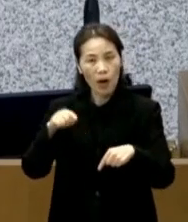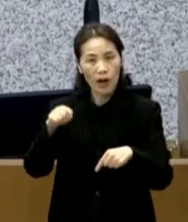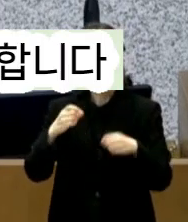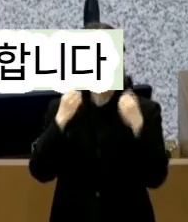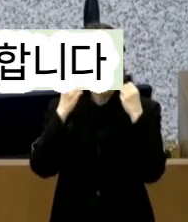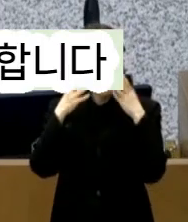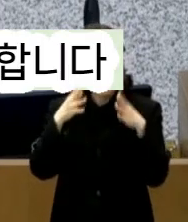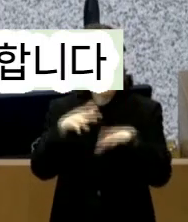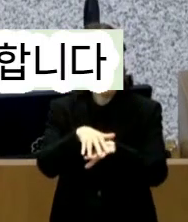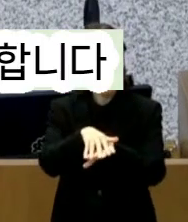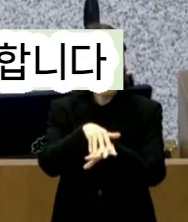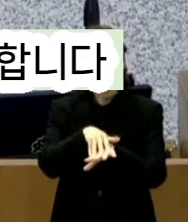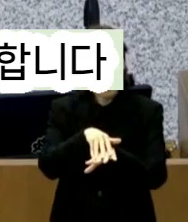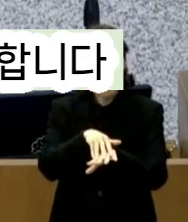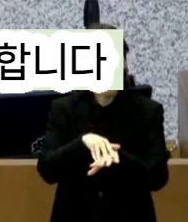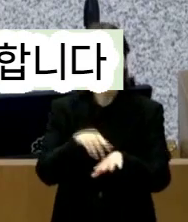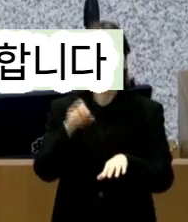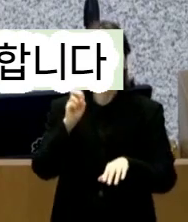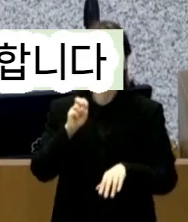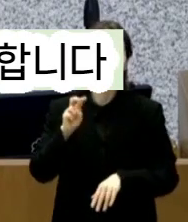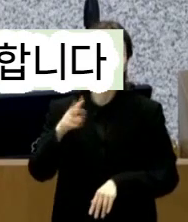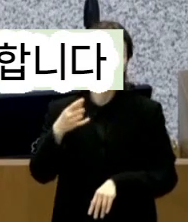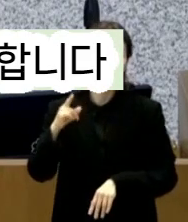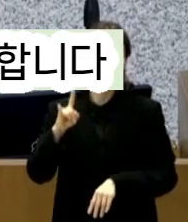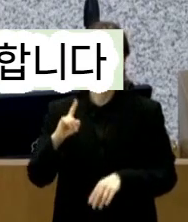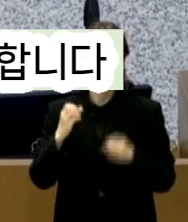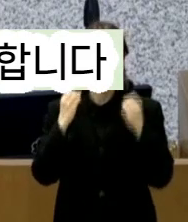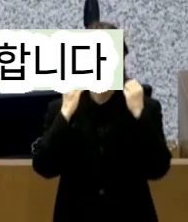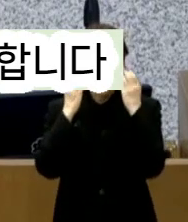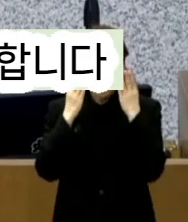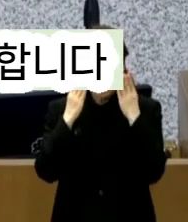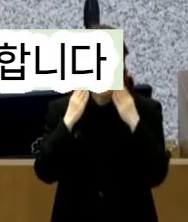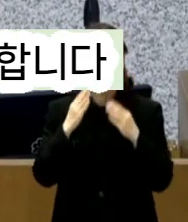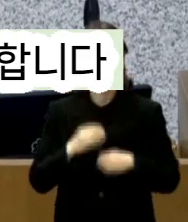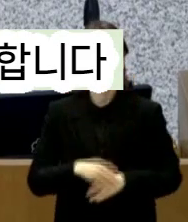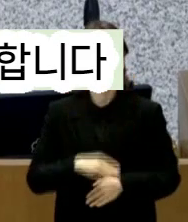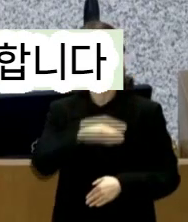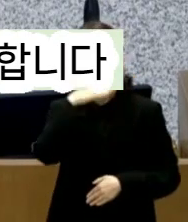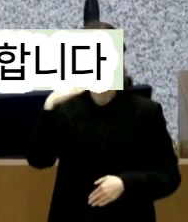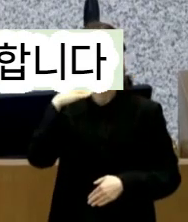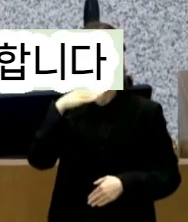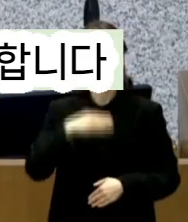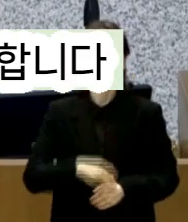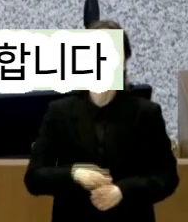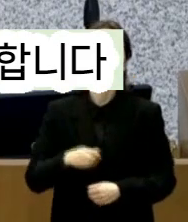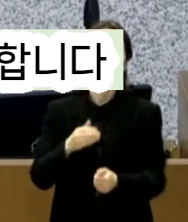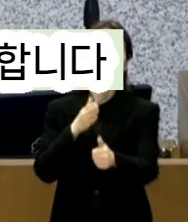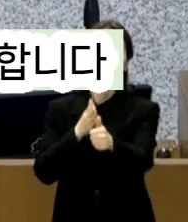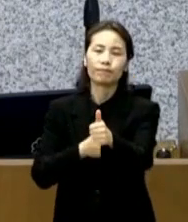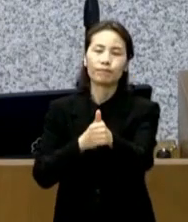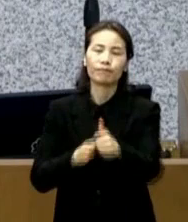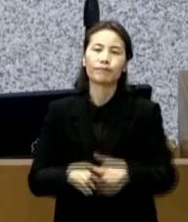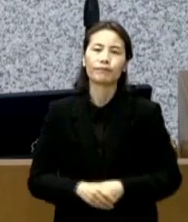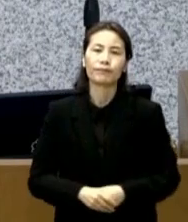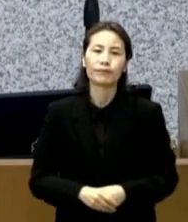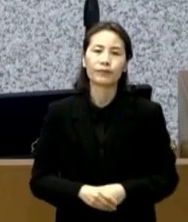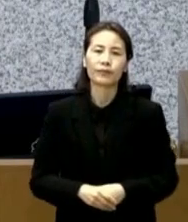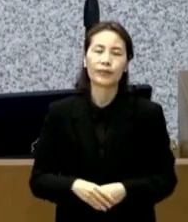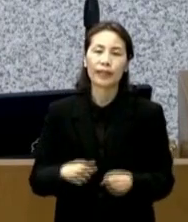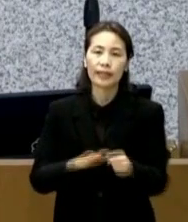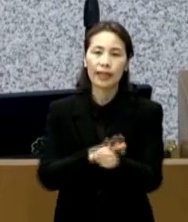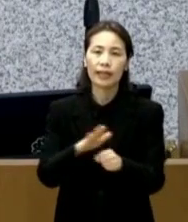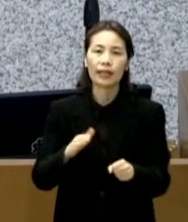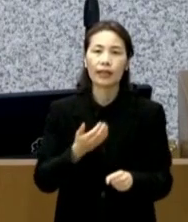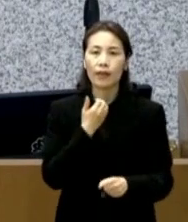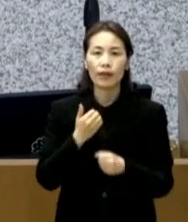구성되는 22대 국회에서 반드시 바로잡아 주실 것을 간곡히 요청합니다. 사랑하는 도민